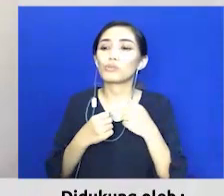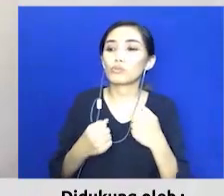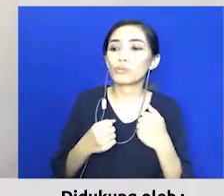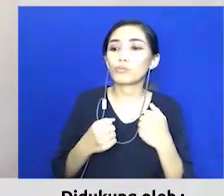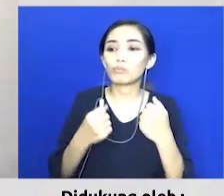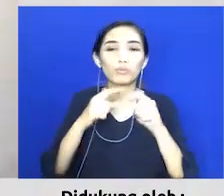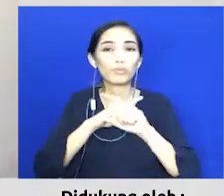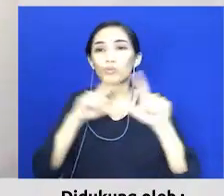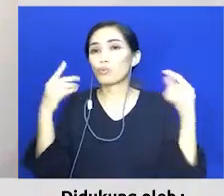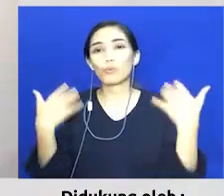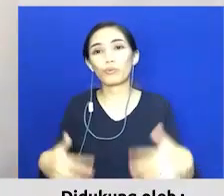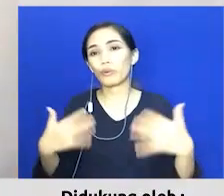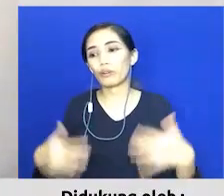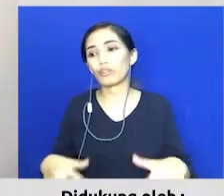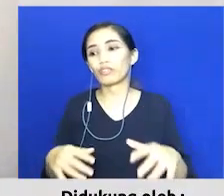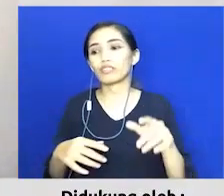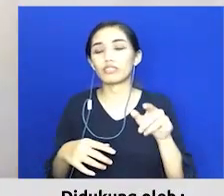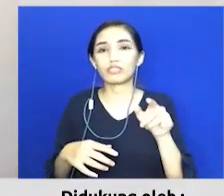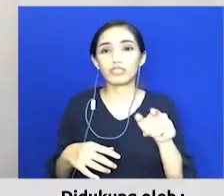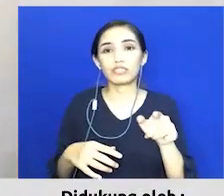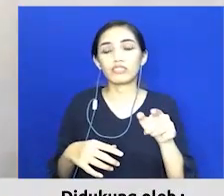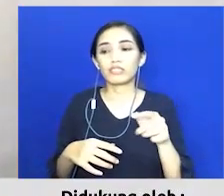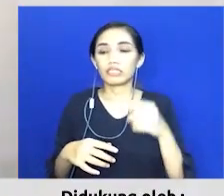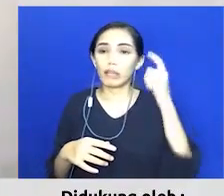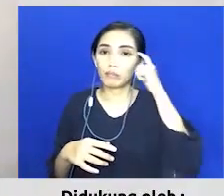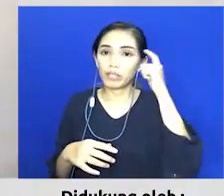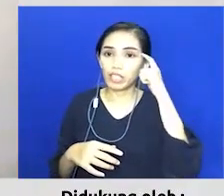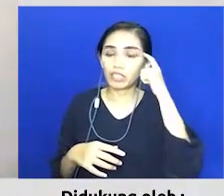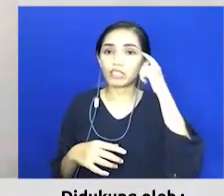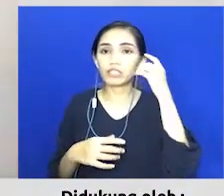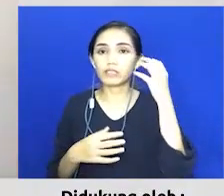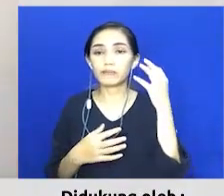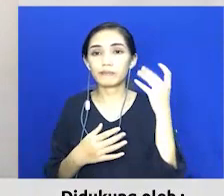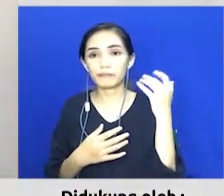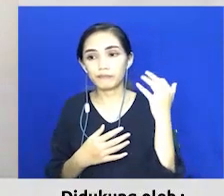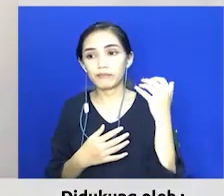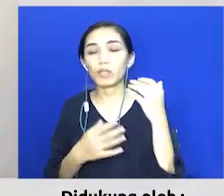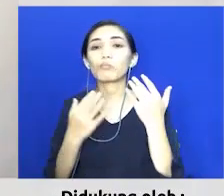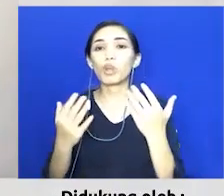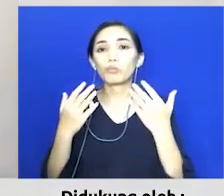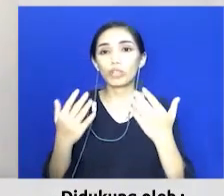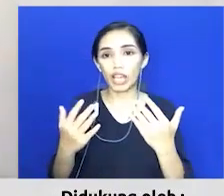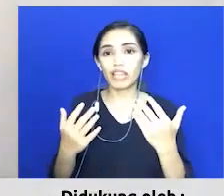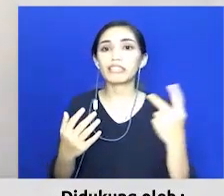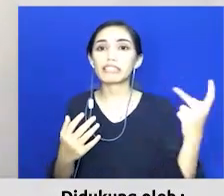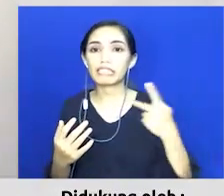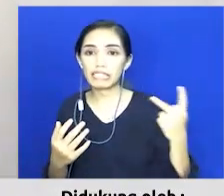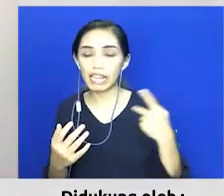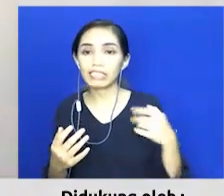juga menjadi luas dan cukup. Luar biasa sih ini. Iya. Besar, Pak. Dan saya pikir